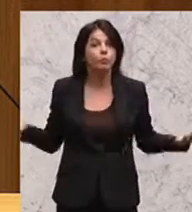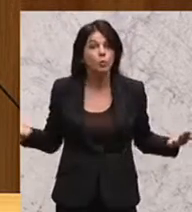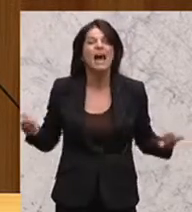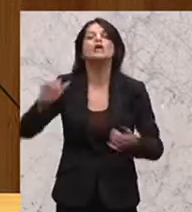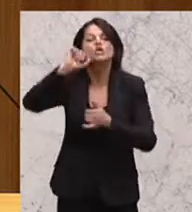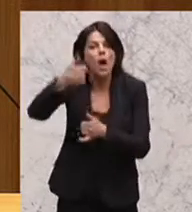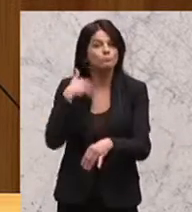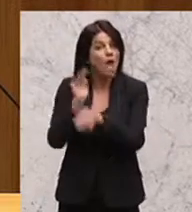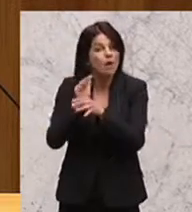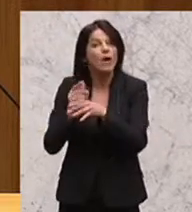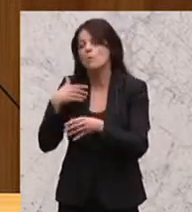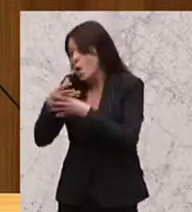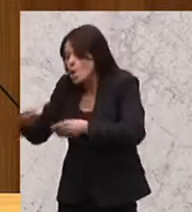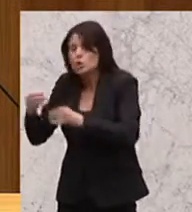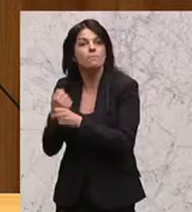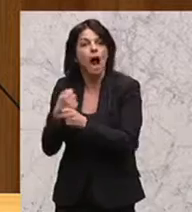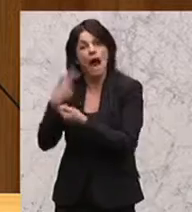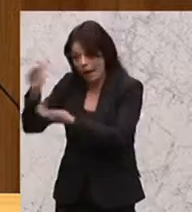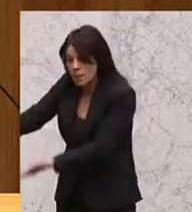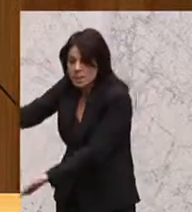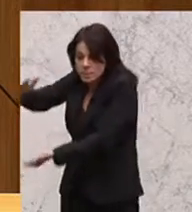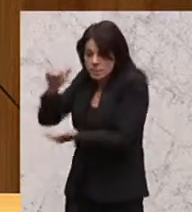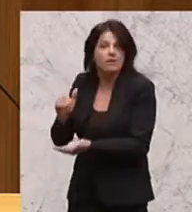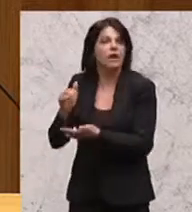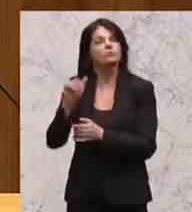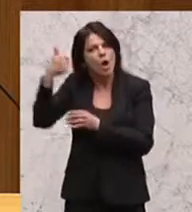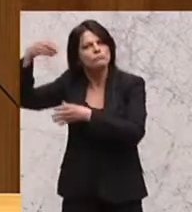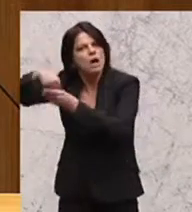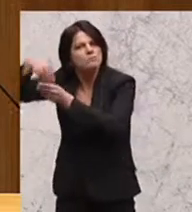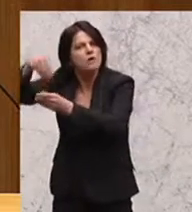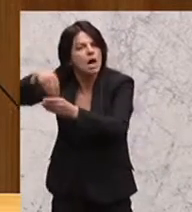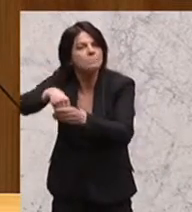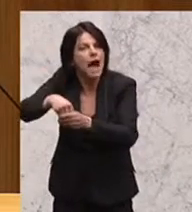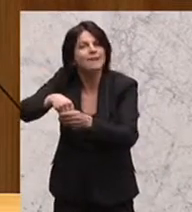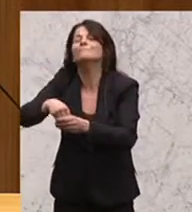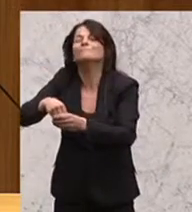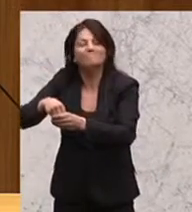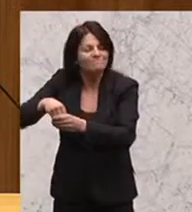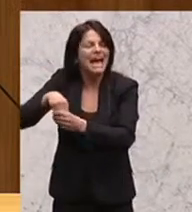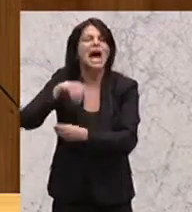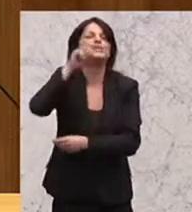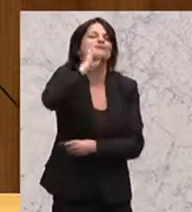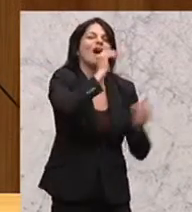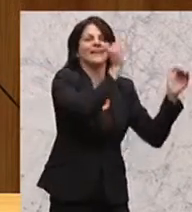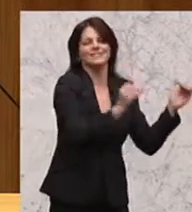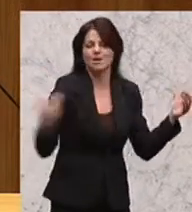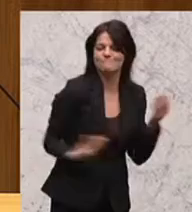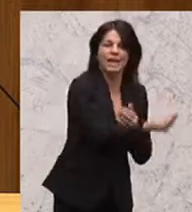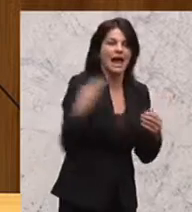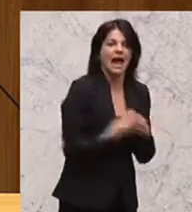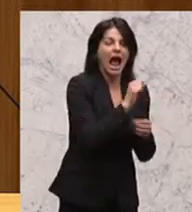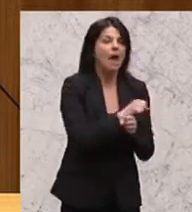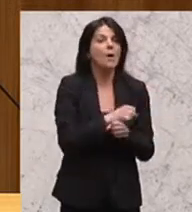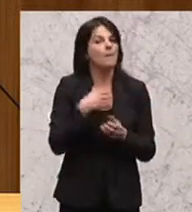zuerst die Hausaufgaben machen müssten. Sie müssten all die Einsparungen machen, die diese Steuersenkung auch legitimiert. Und zwar ohne neue